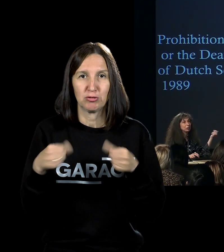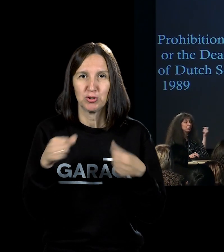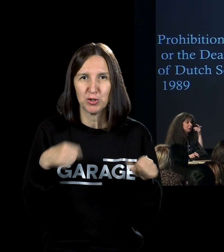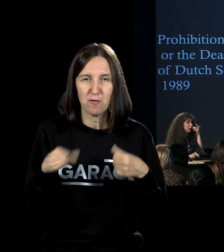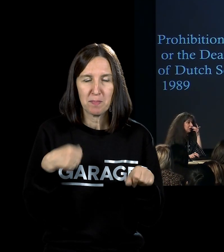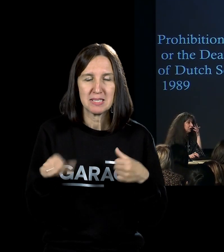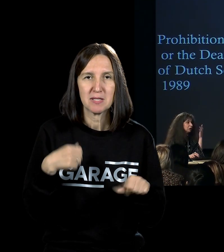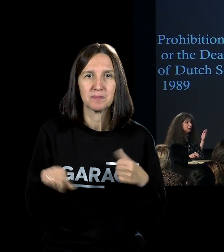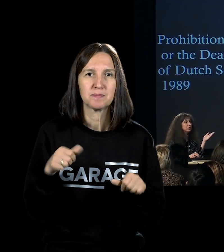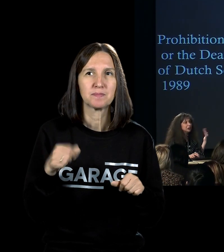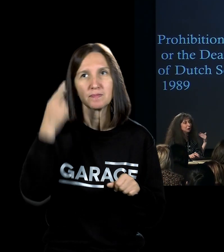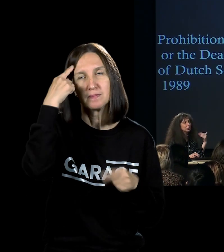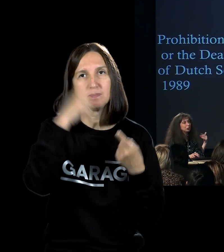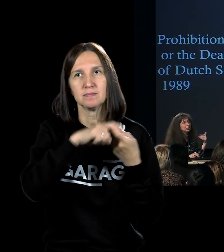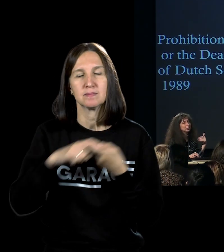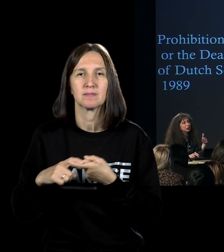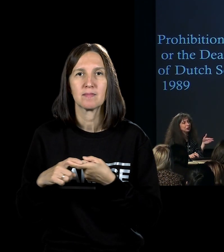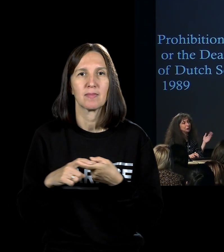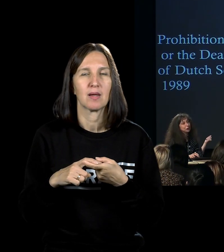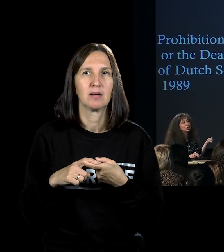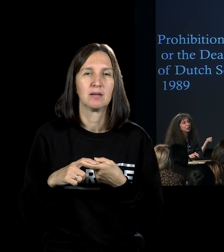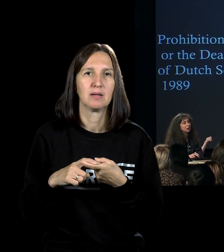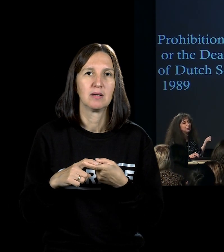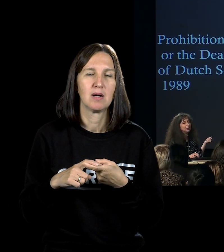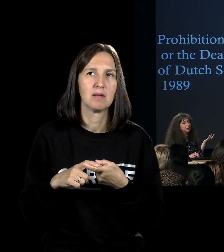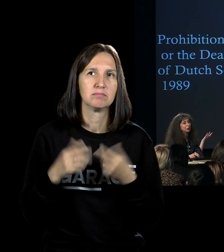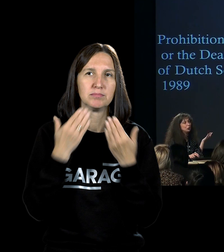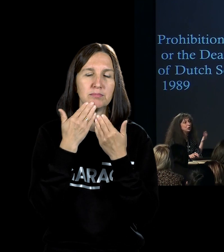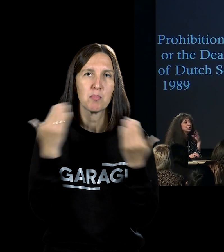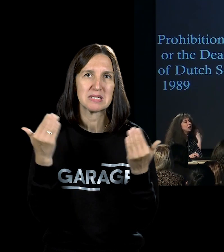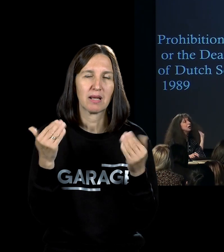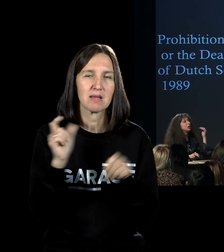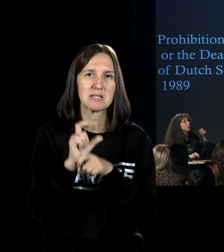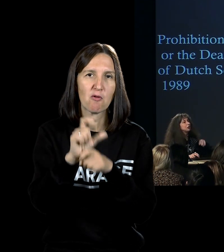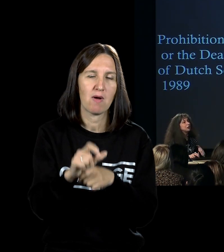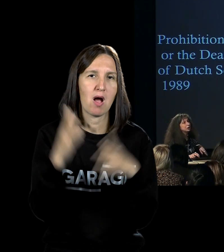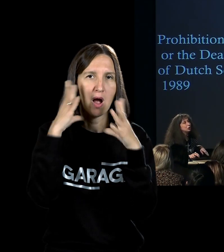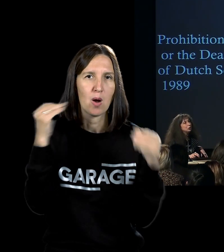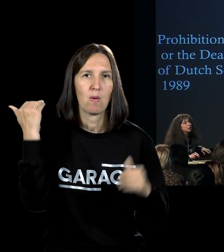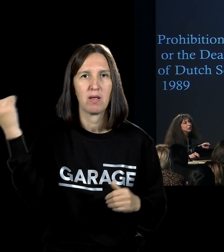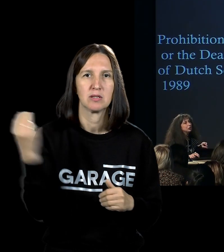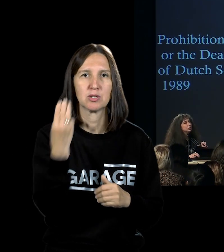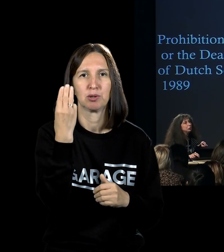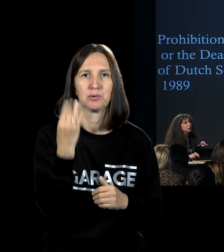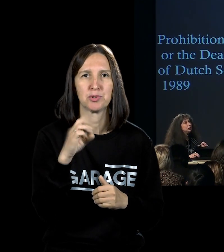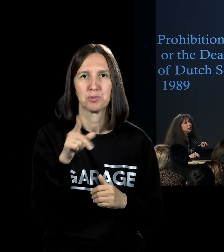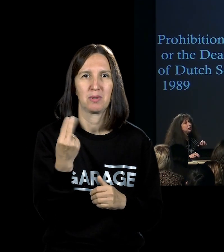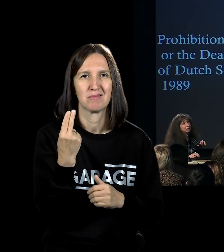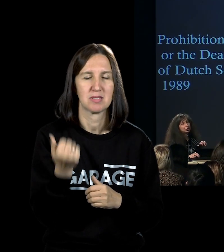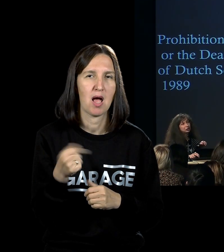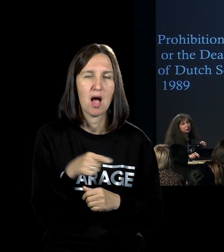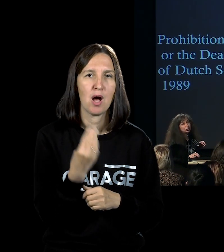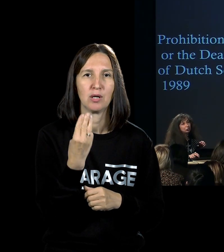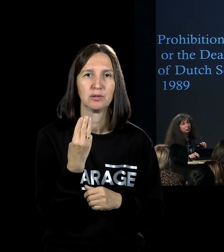бы отсылка к Монтэнину, которая при этом называется «Последние слова голландца Шульца». Голландец Шульц – это